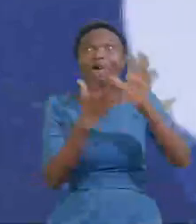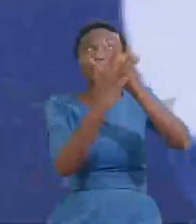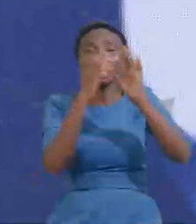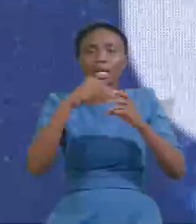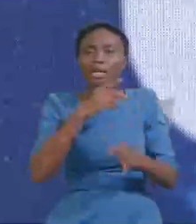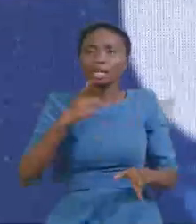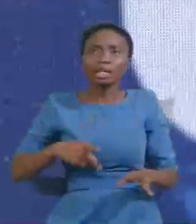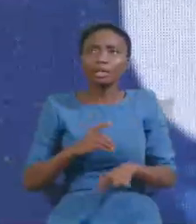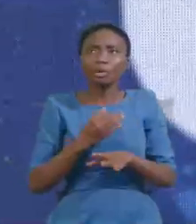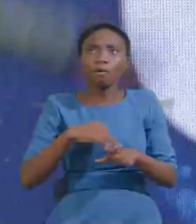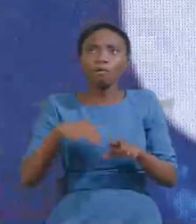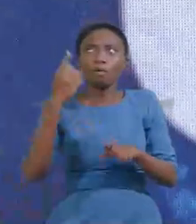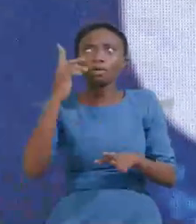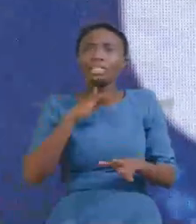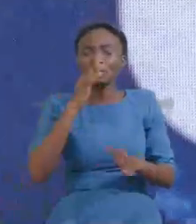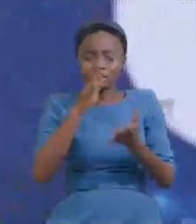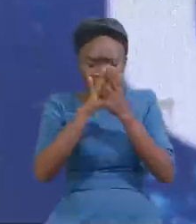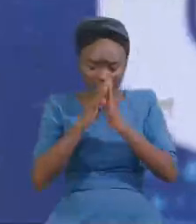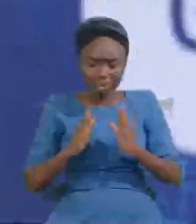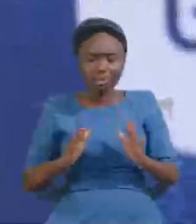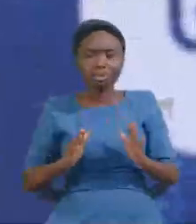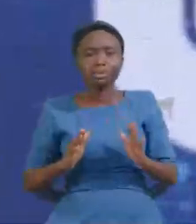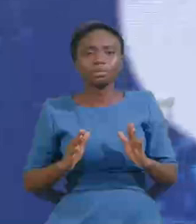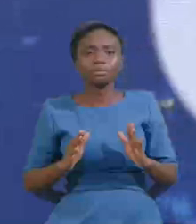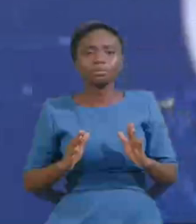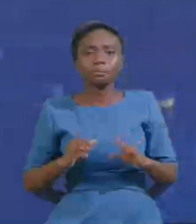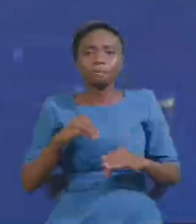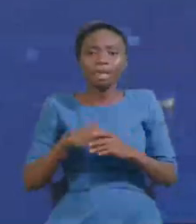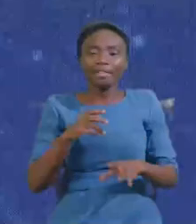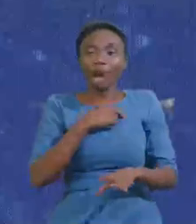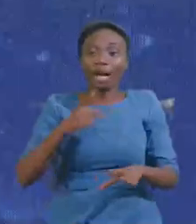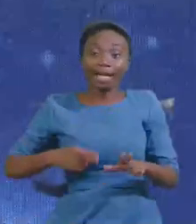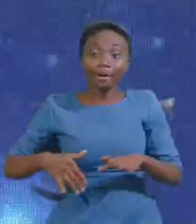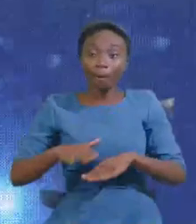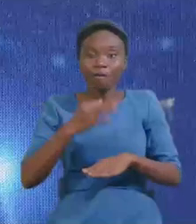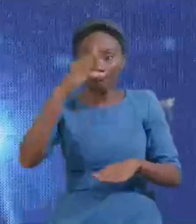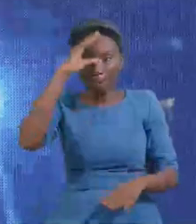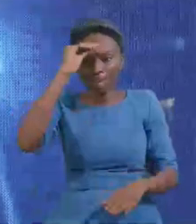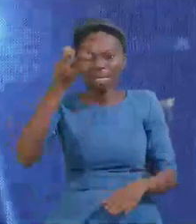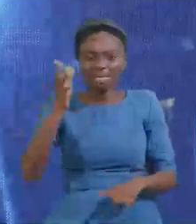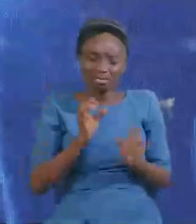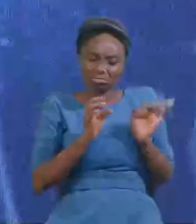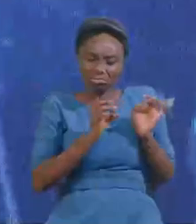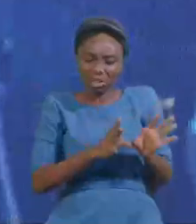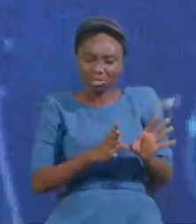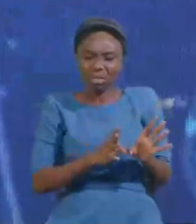Dans le royaume de l'homme, il y a la violence. Mais dans le royaume de Dieu est la paix.